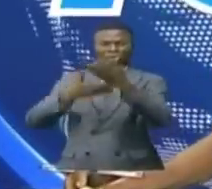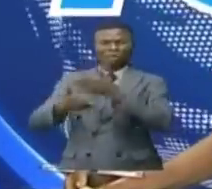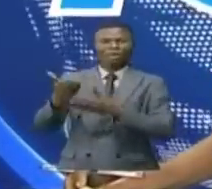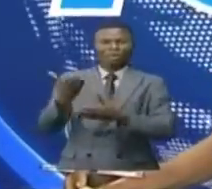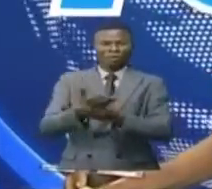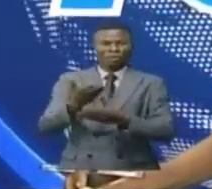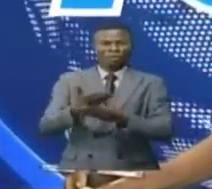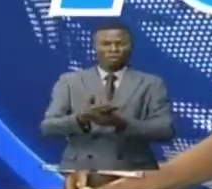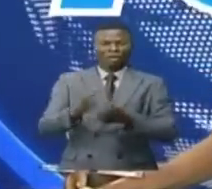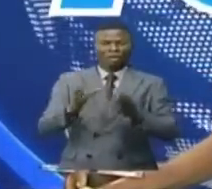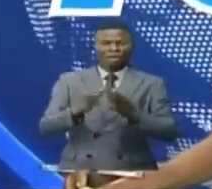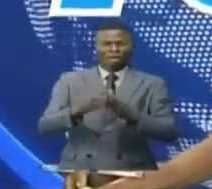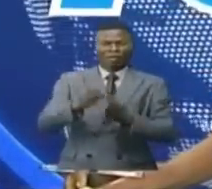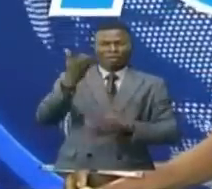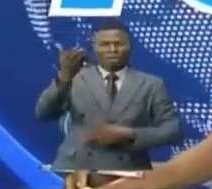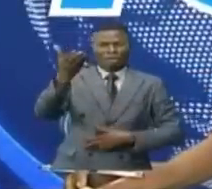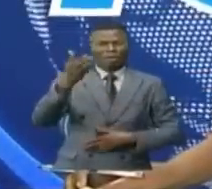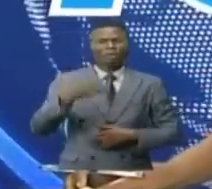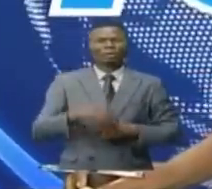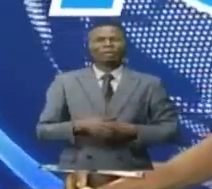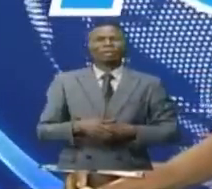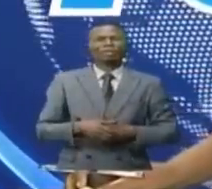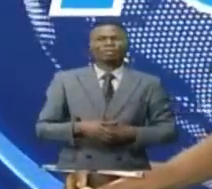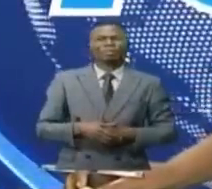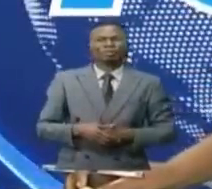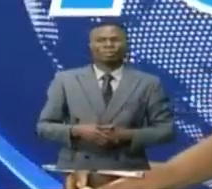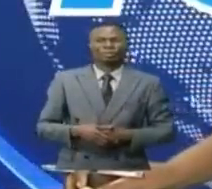reprise avec Bobo Samba.